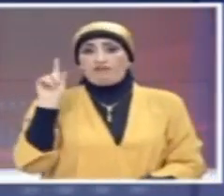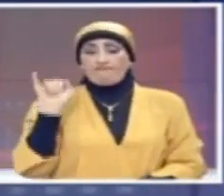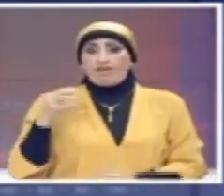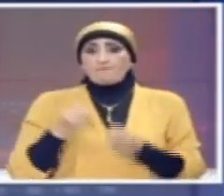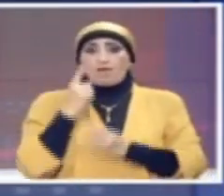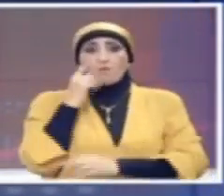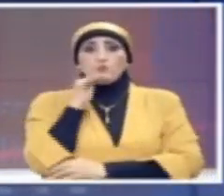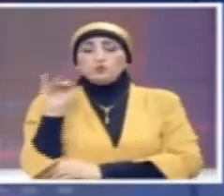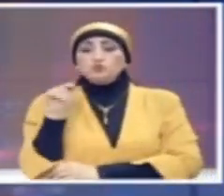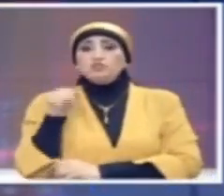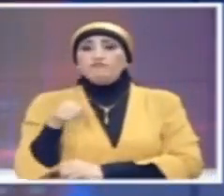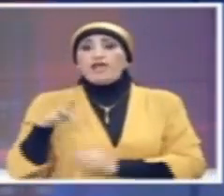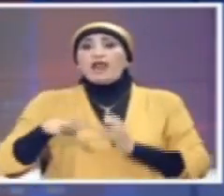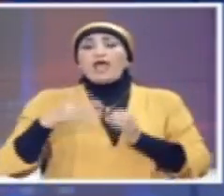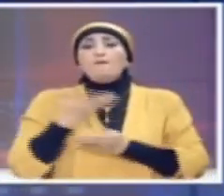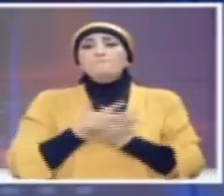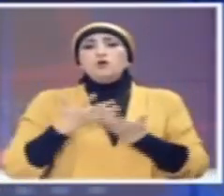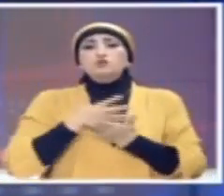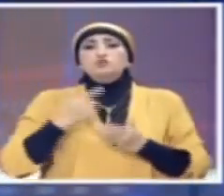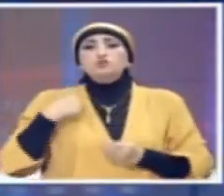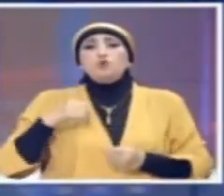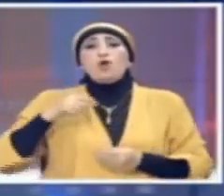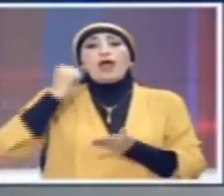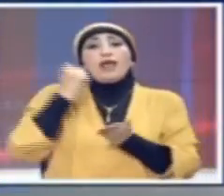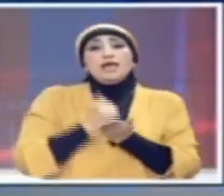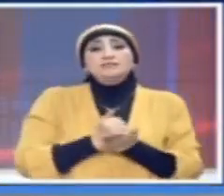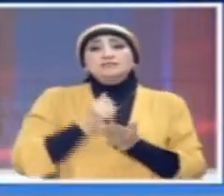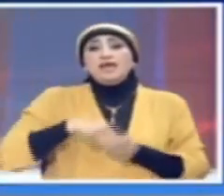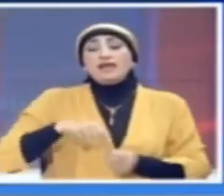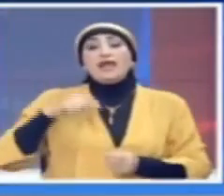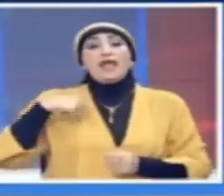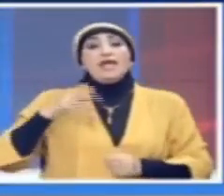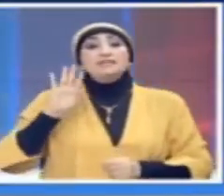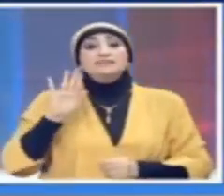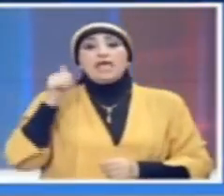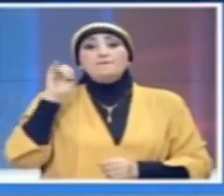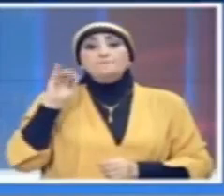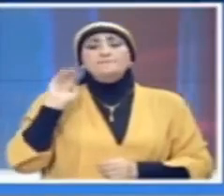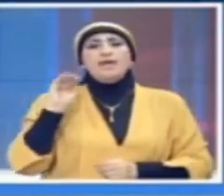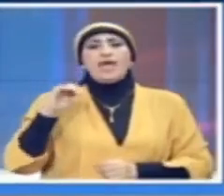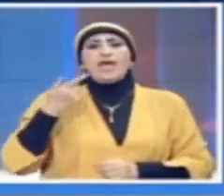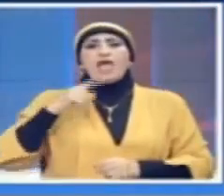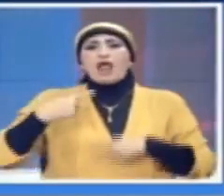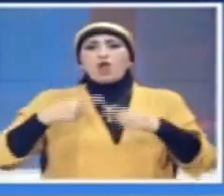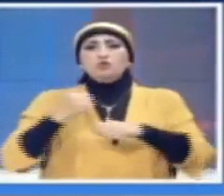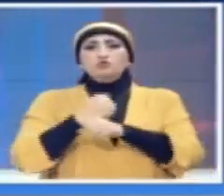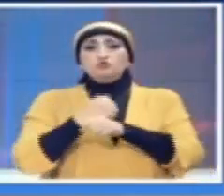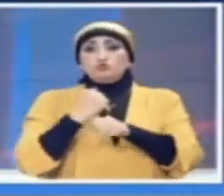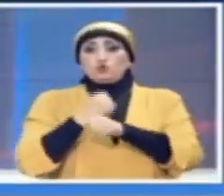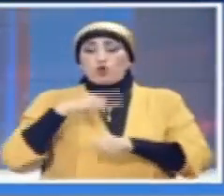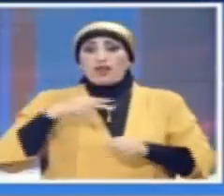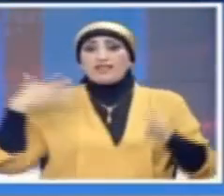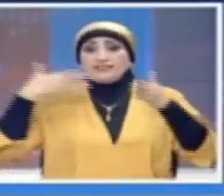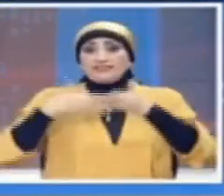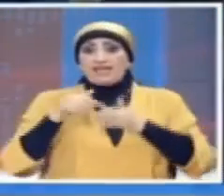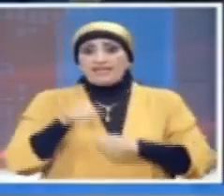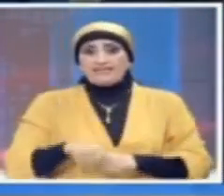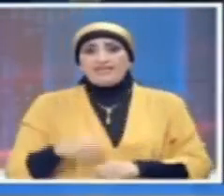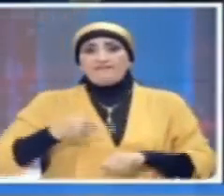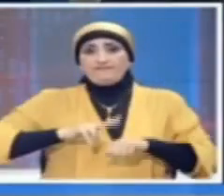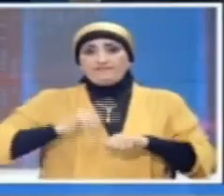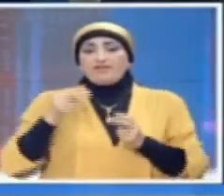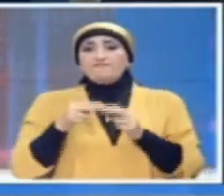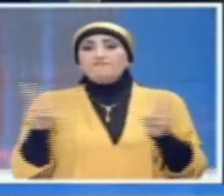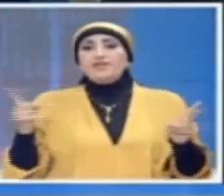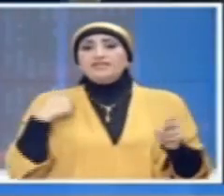العام على مشروع مجمع الإصدارات المؤمنة والذكية سامح العكاري مستجدات العمل والموقف النهائي لمراحله